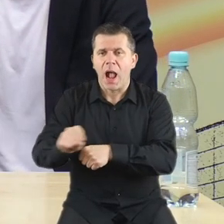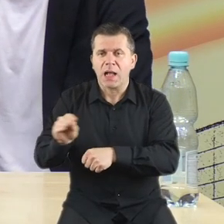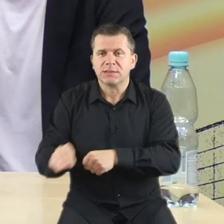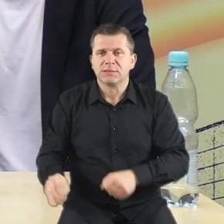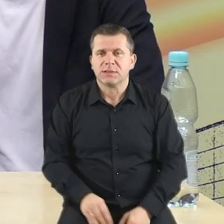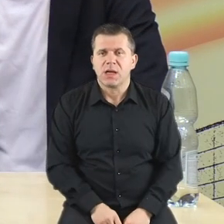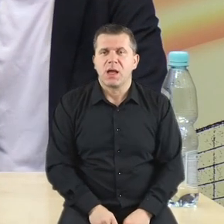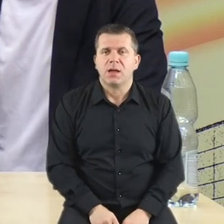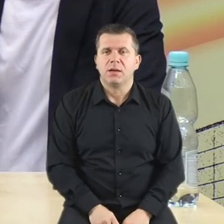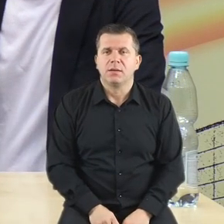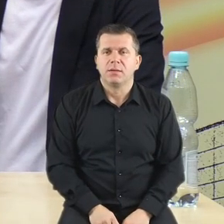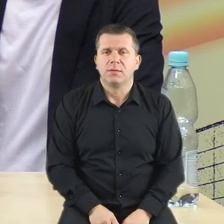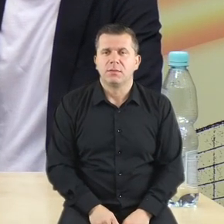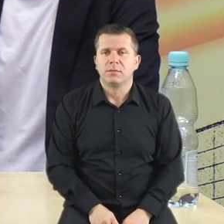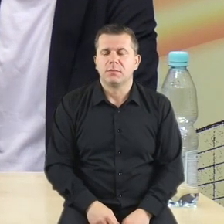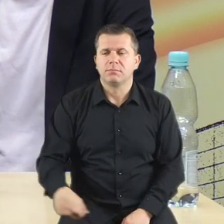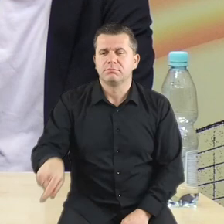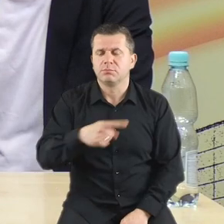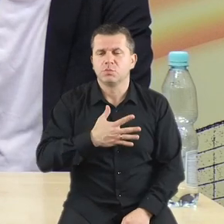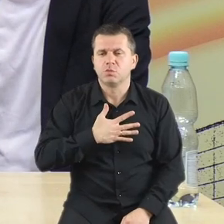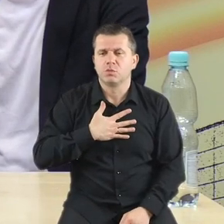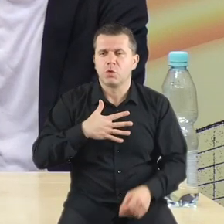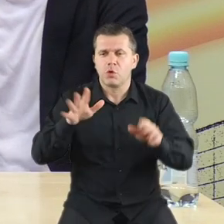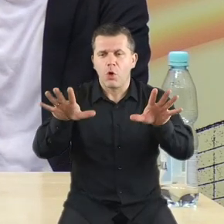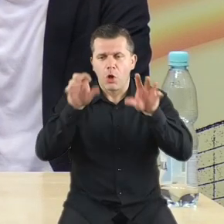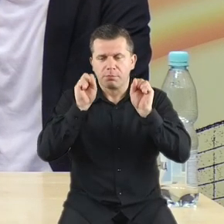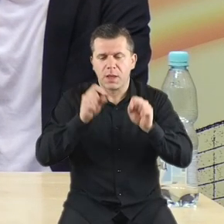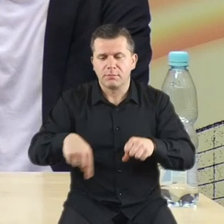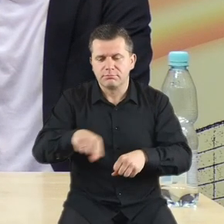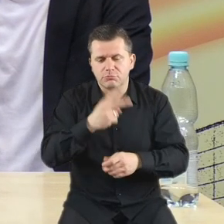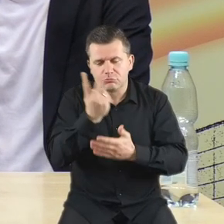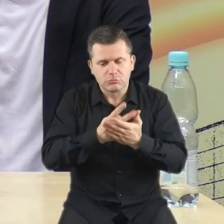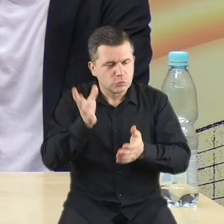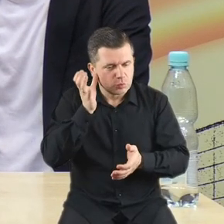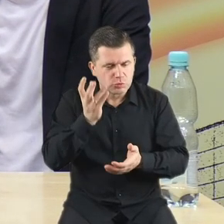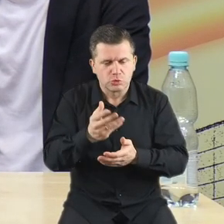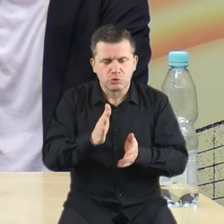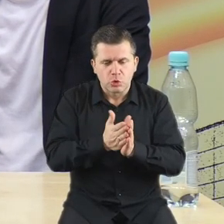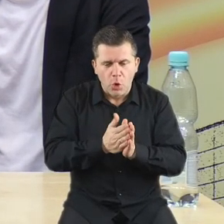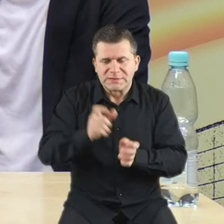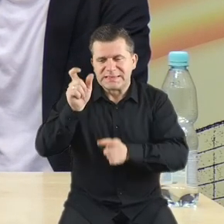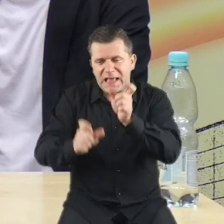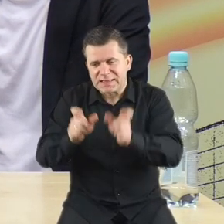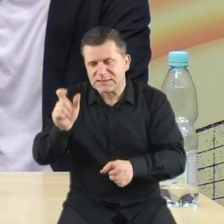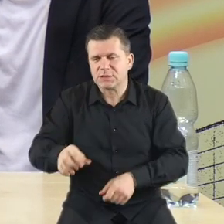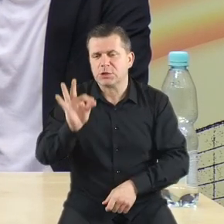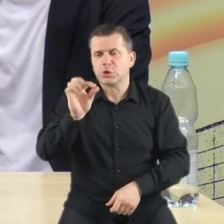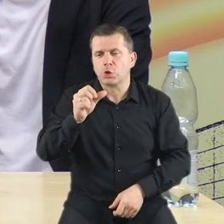którą odbiera się z książek, ze statystyki, z socjologii, ze